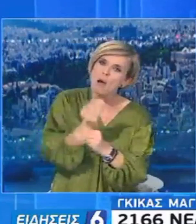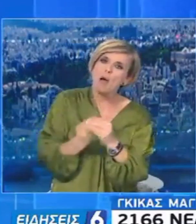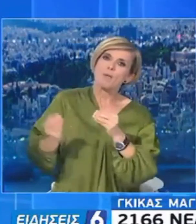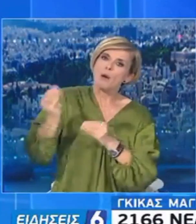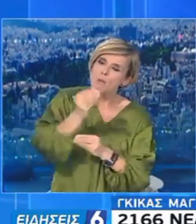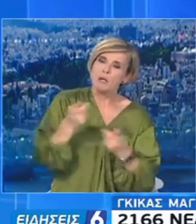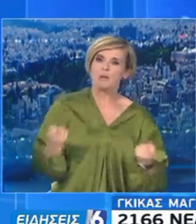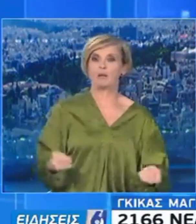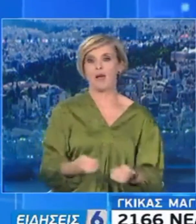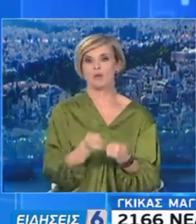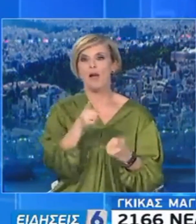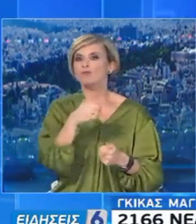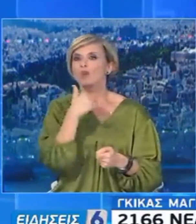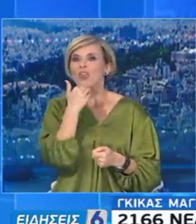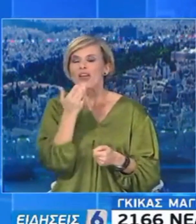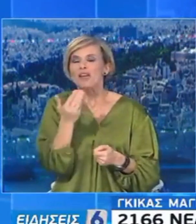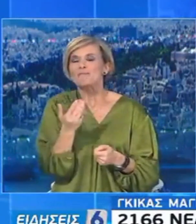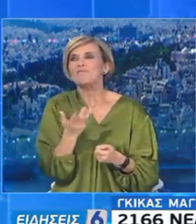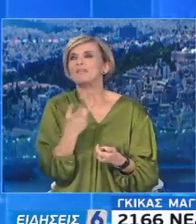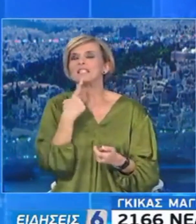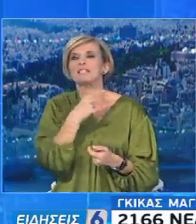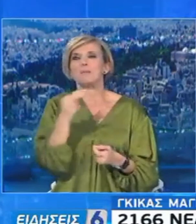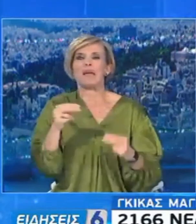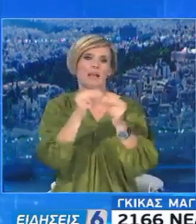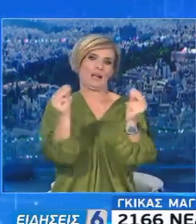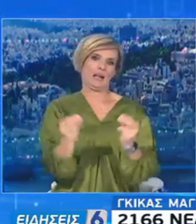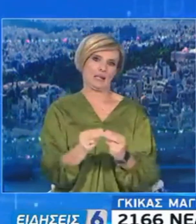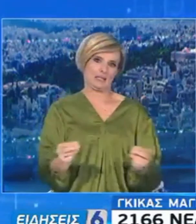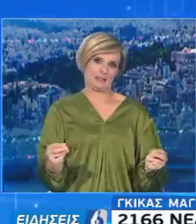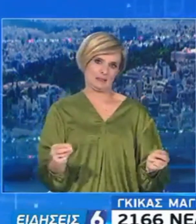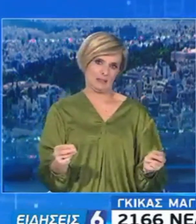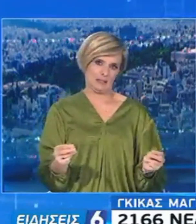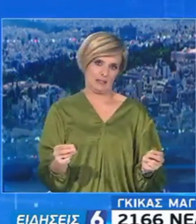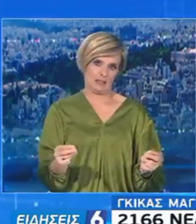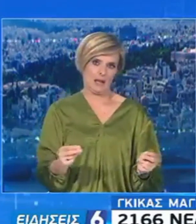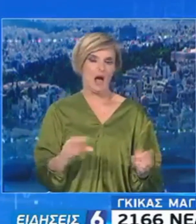Δεν είναι επανάκια. Το τεστ δεν θα δώσει τη λύση, δεν την έδωσε πουθενά στον κόσμο.